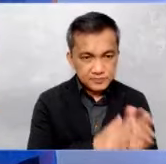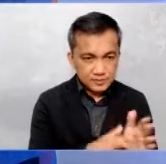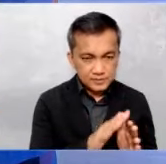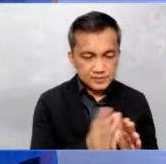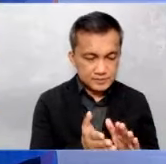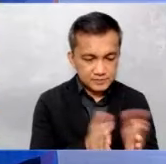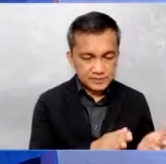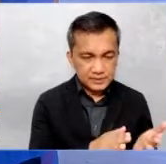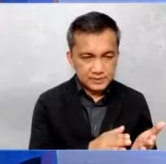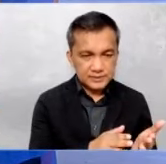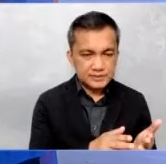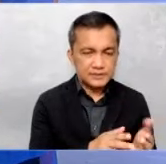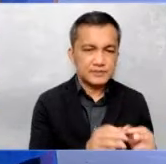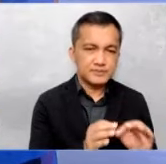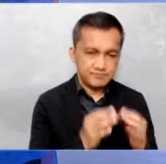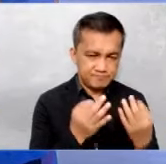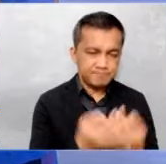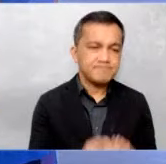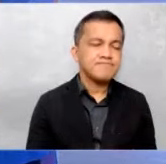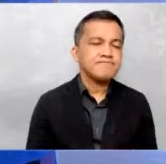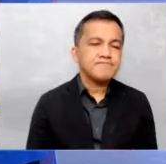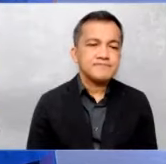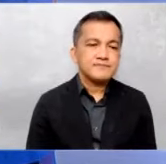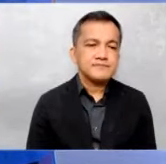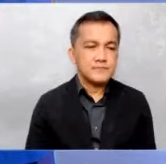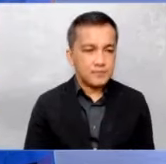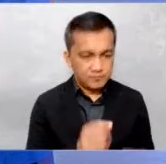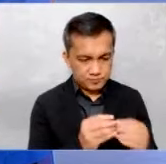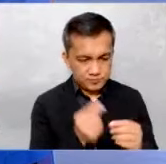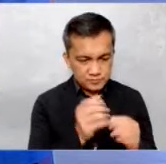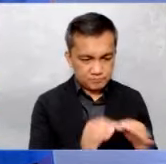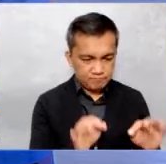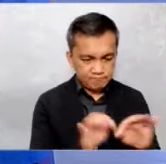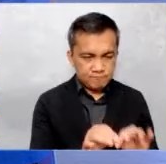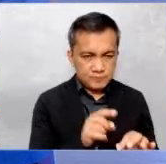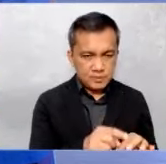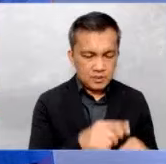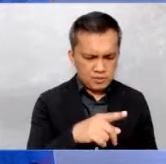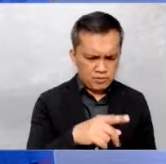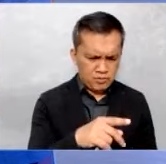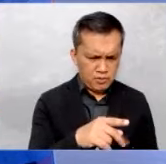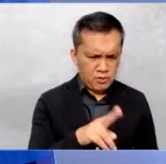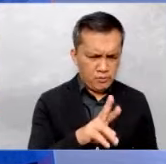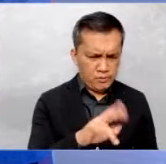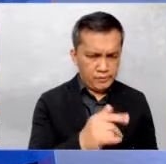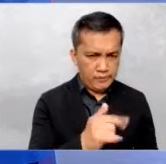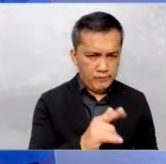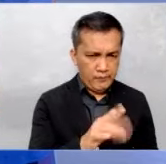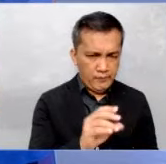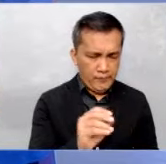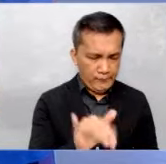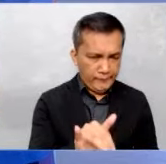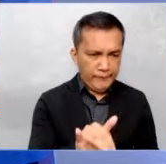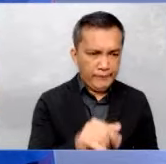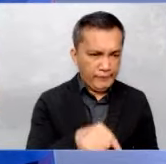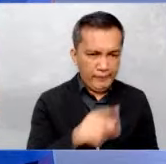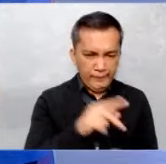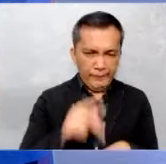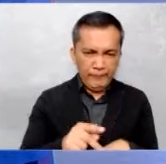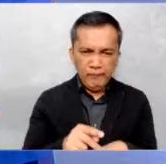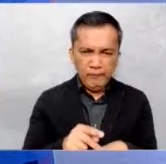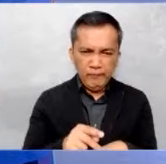nating mahal sa buhay. Lalong-lalo na iyong mga sinasabing nasa purgatorio pa. Dito po sa Pilipinas, isa sa